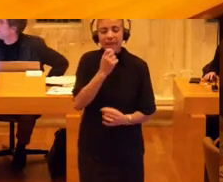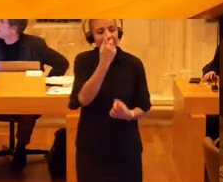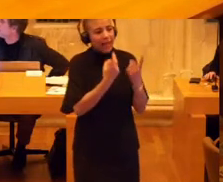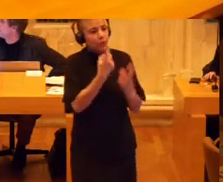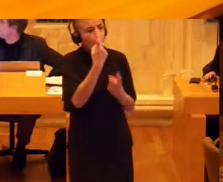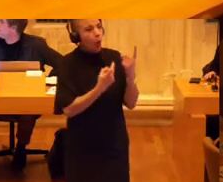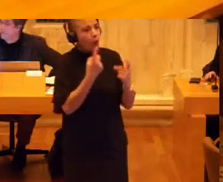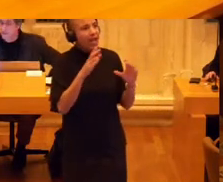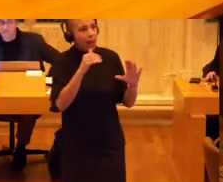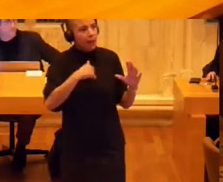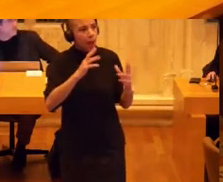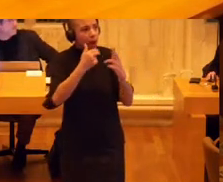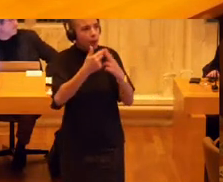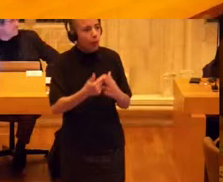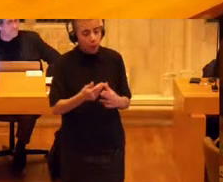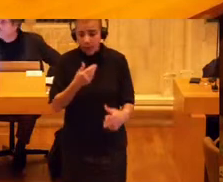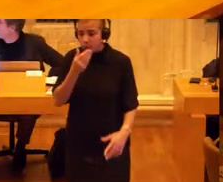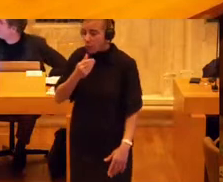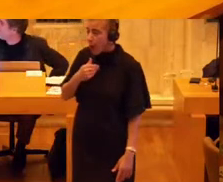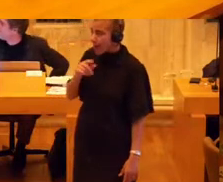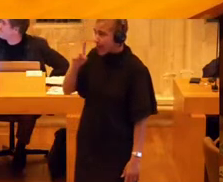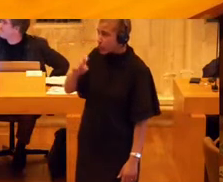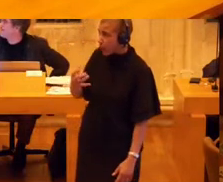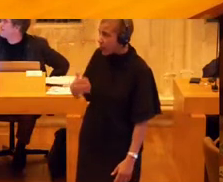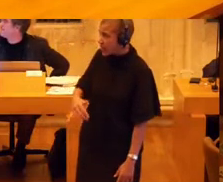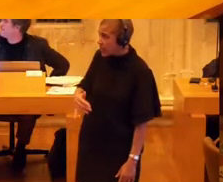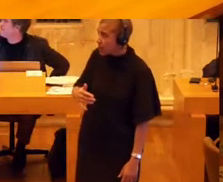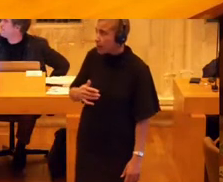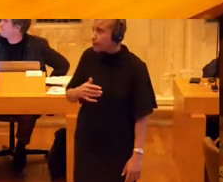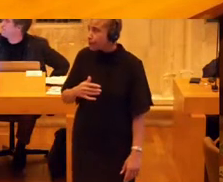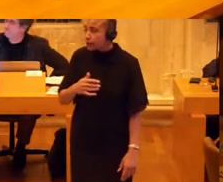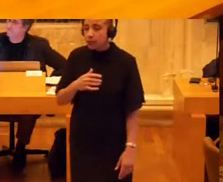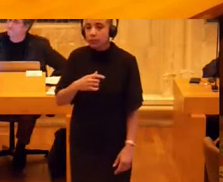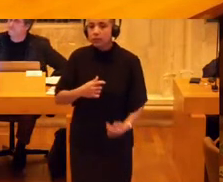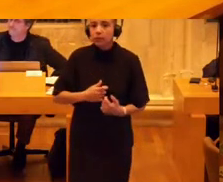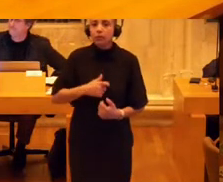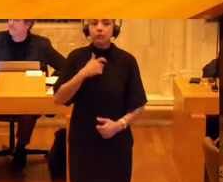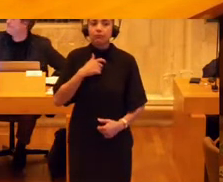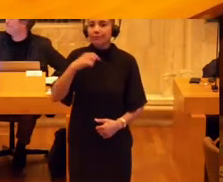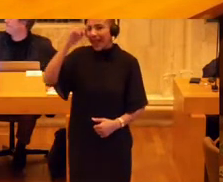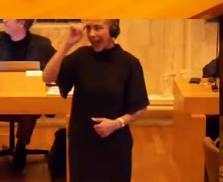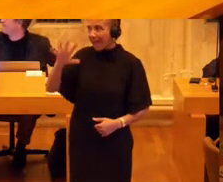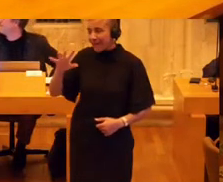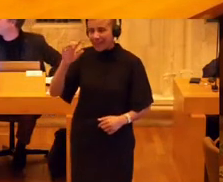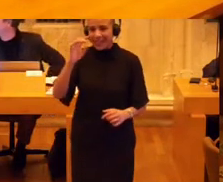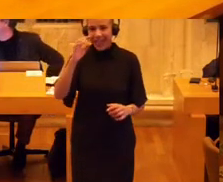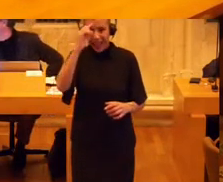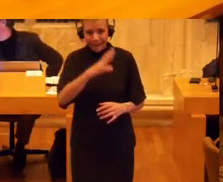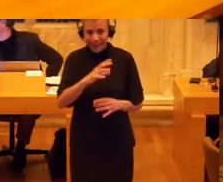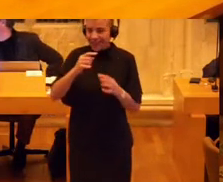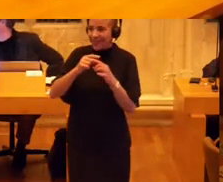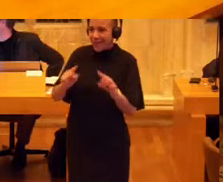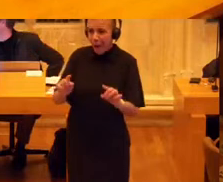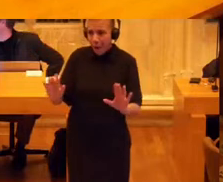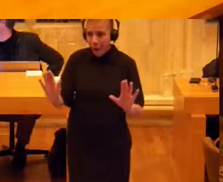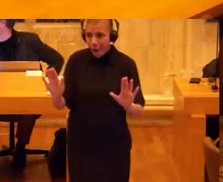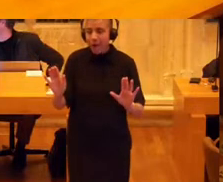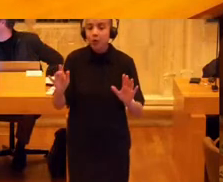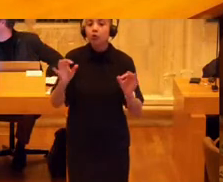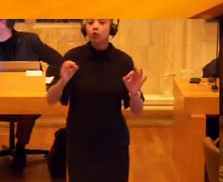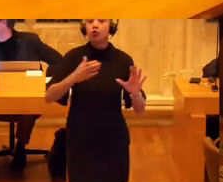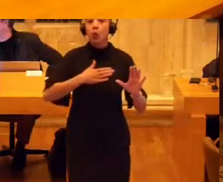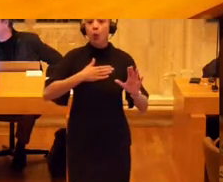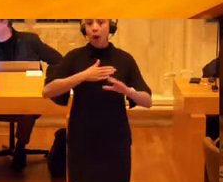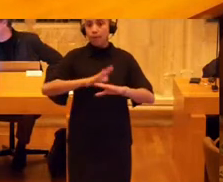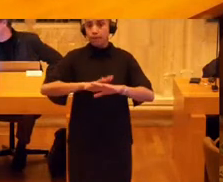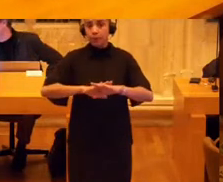question. Ah pardon, excuse-moi. Alors, cela dit, vous avez chacun votre avis, hein, mais ce que je peux dire simplement, c'est que si nos concitoyens ne se mettent